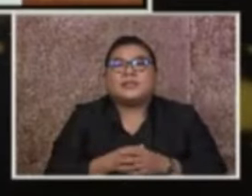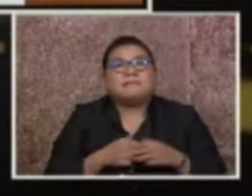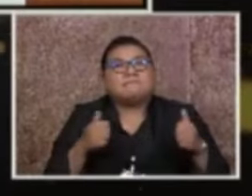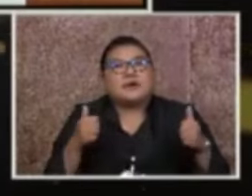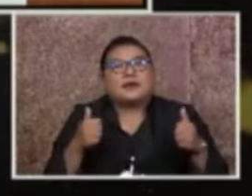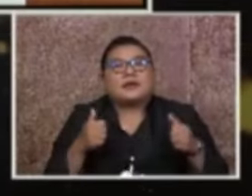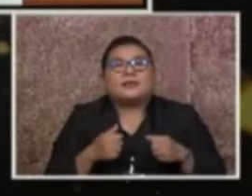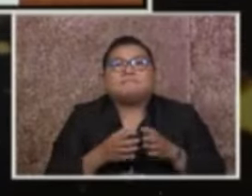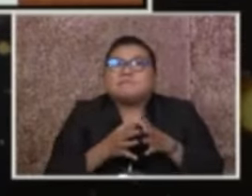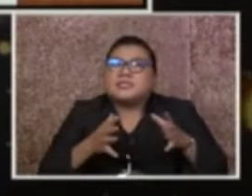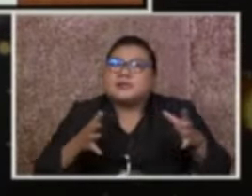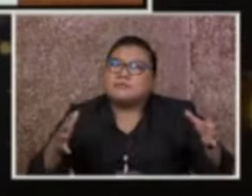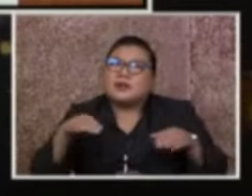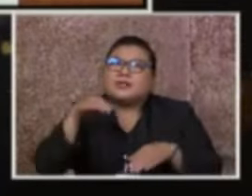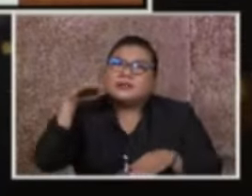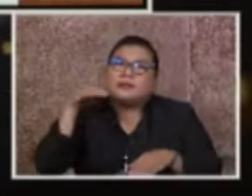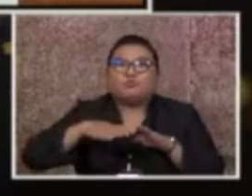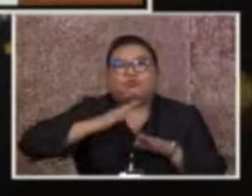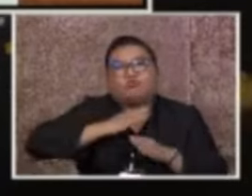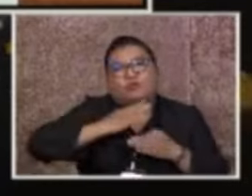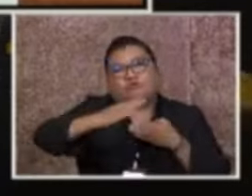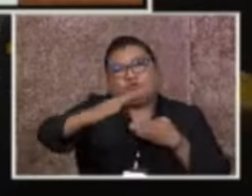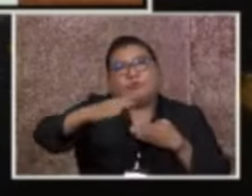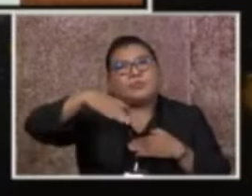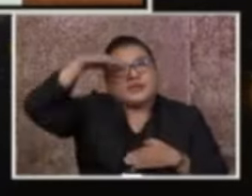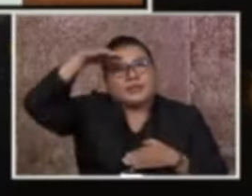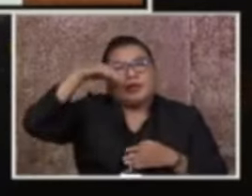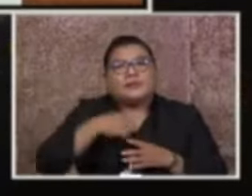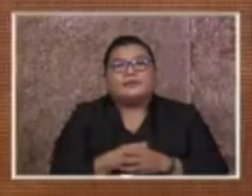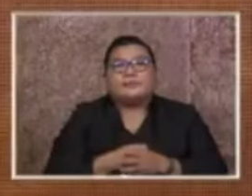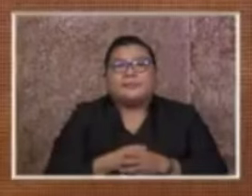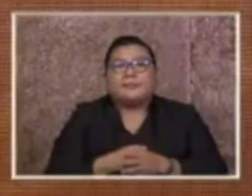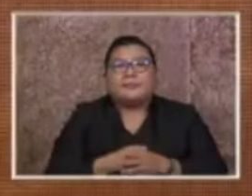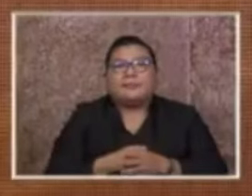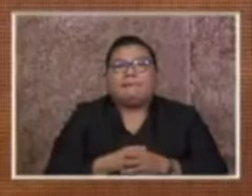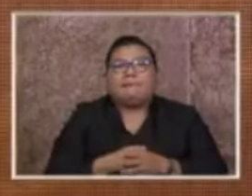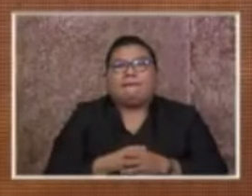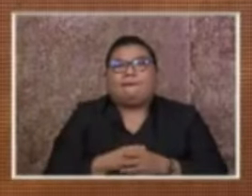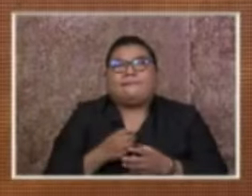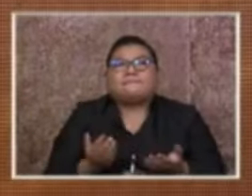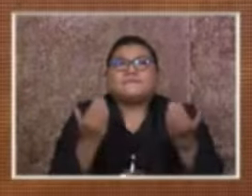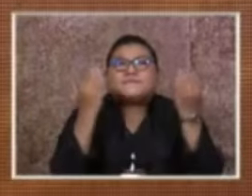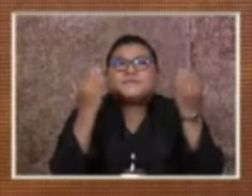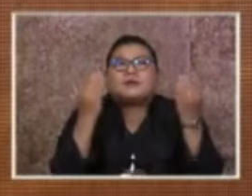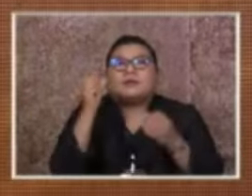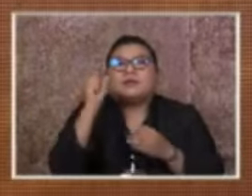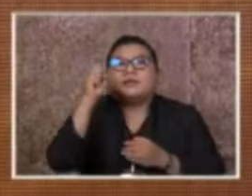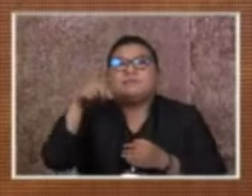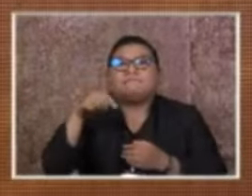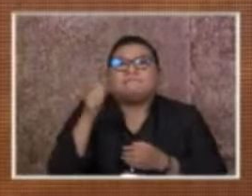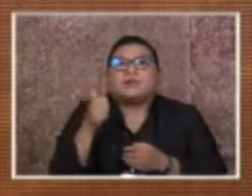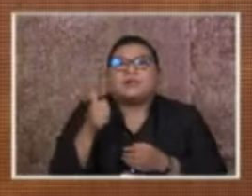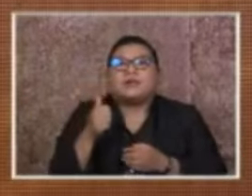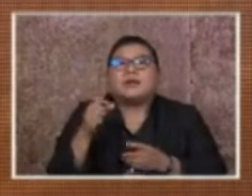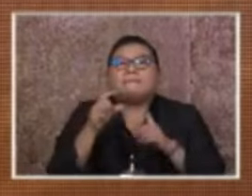perkembangan zaman sekarang sudah jauh meningkat sehingga saya bangun SMP 6 di pos